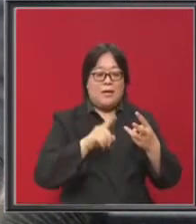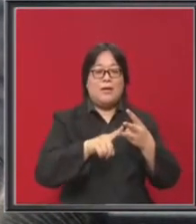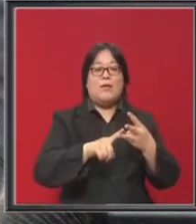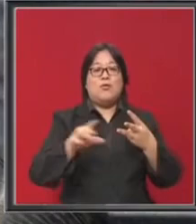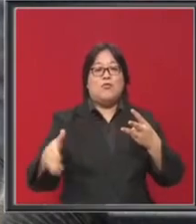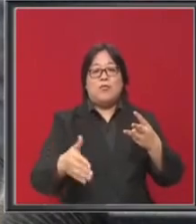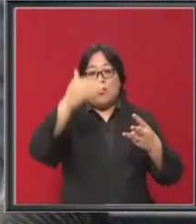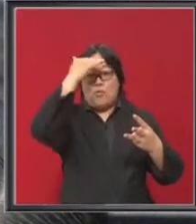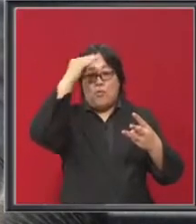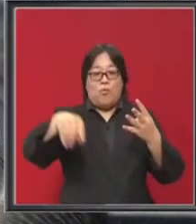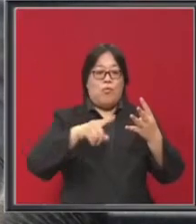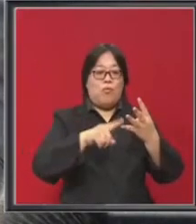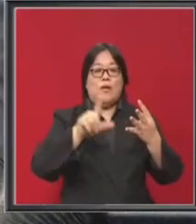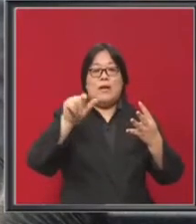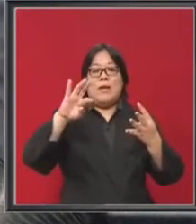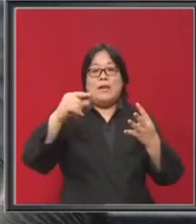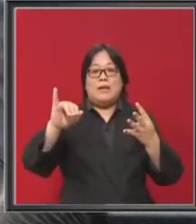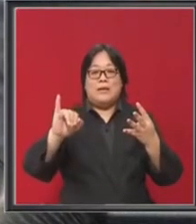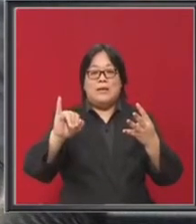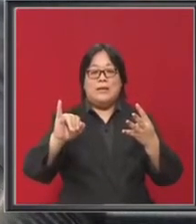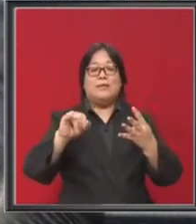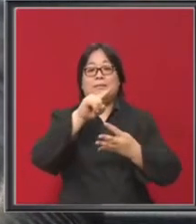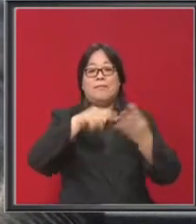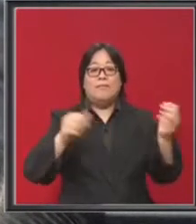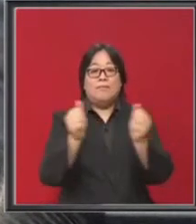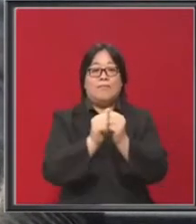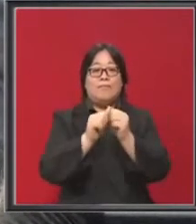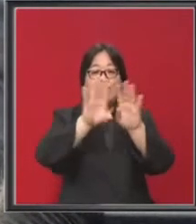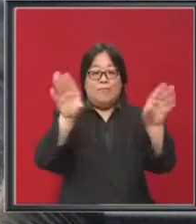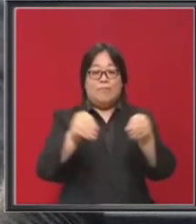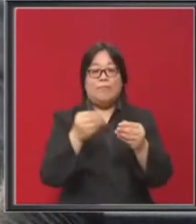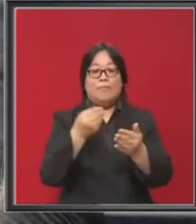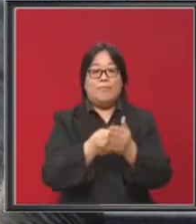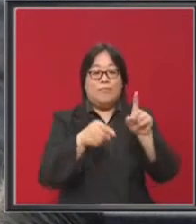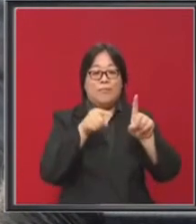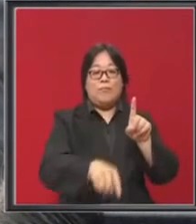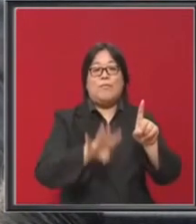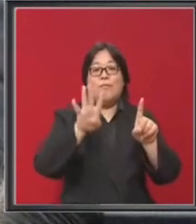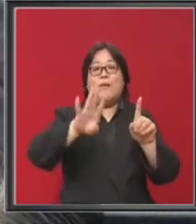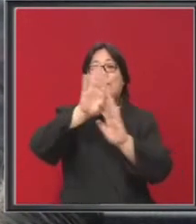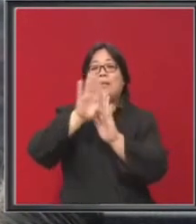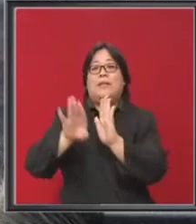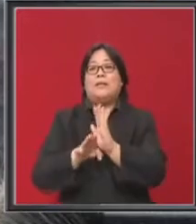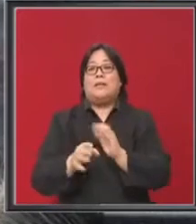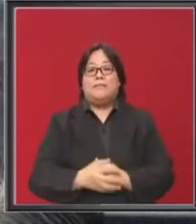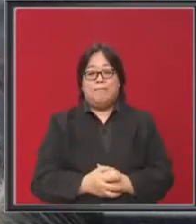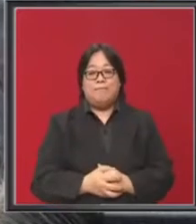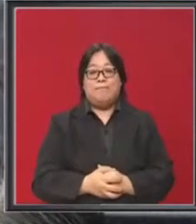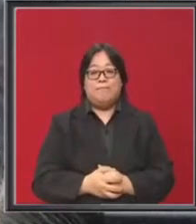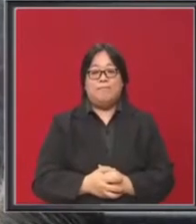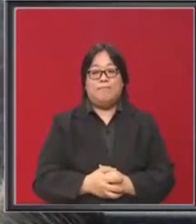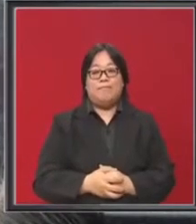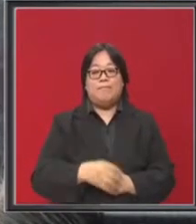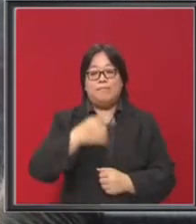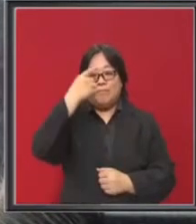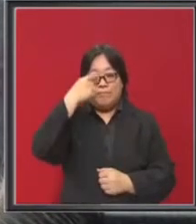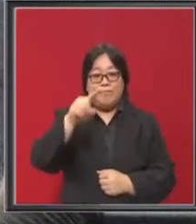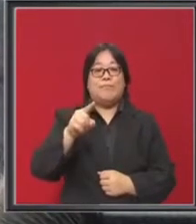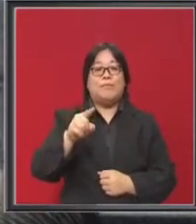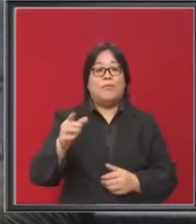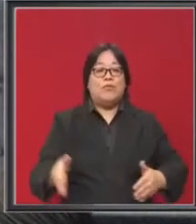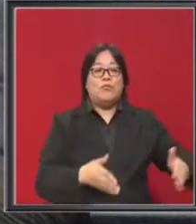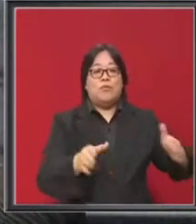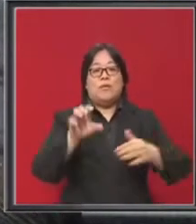tap Sungai Joko Dante tinggi dengan peruntukan keseluruhannya sebanyak satu poin Pak billion Menikahlah bagi